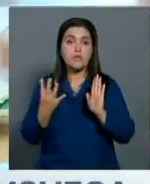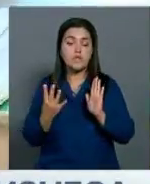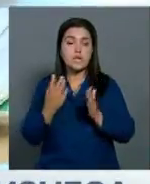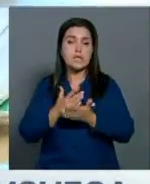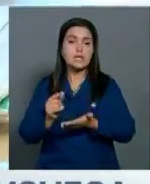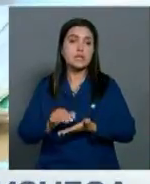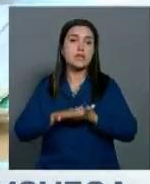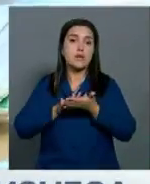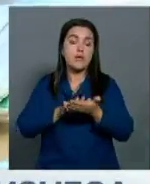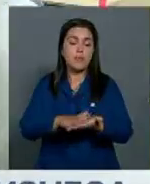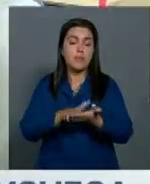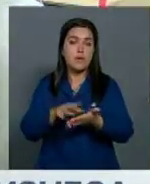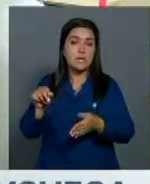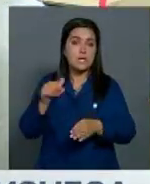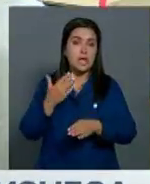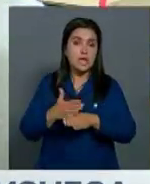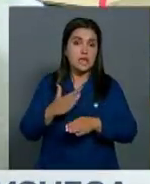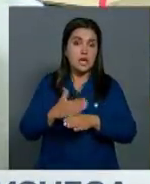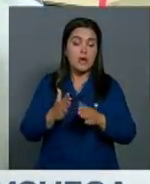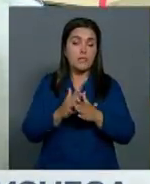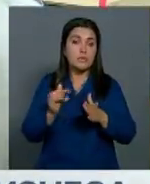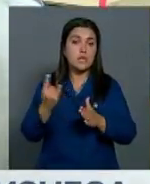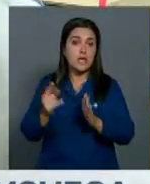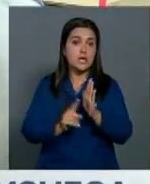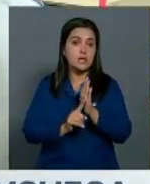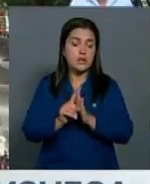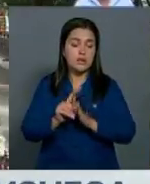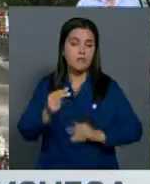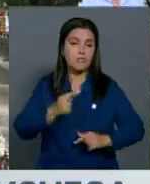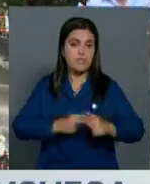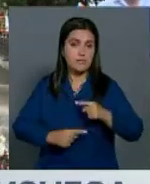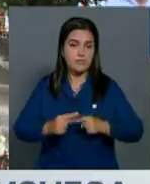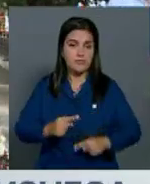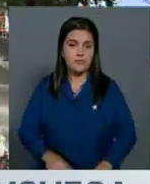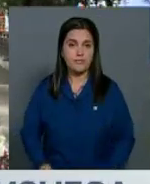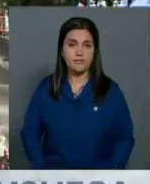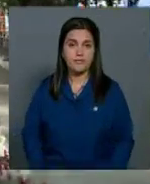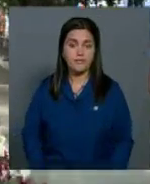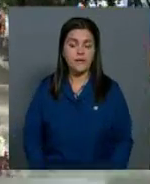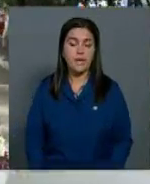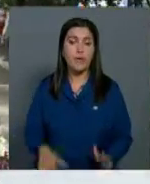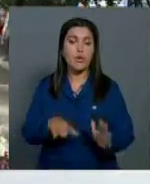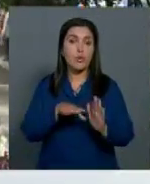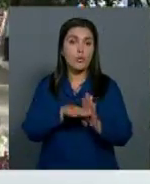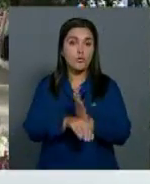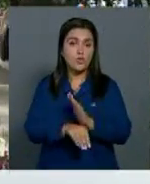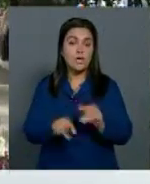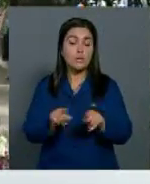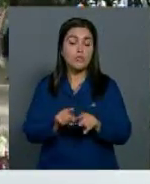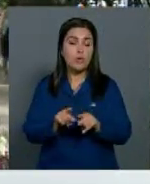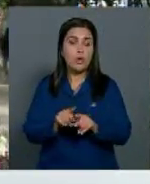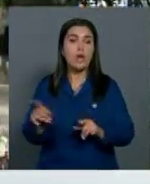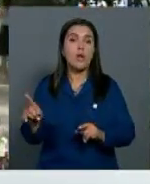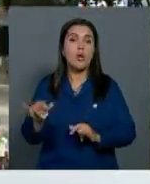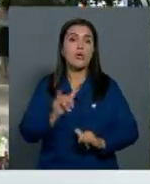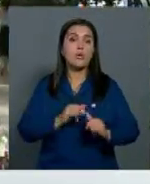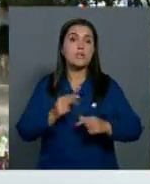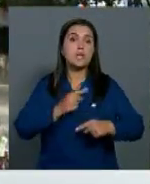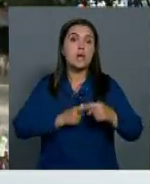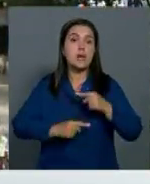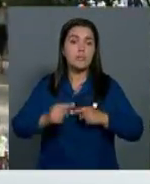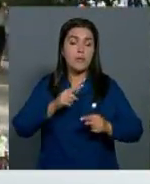потенциальных заемщика. Большая часть из них – начинающие предприниматели. Учитываются и сферы предпринимательства в рамках